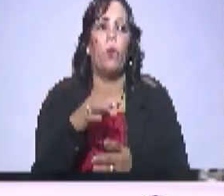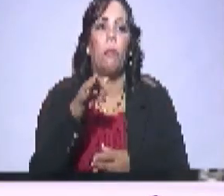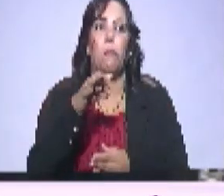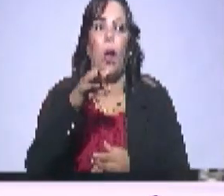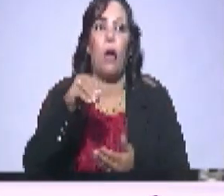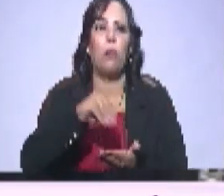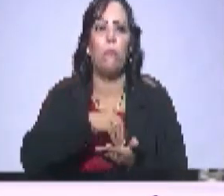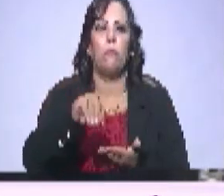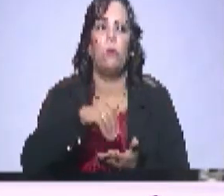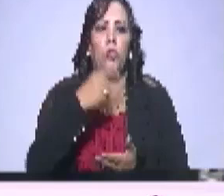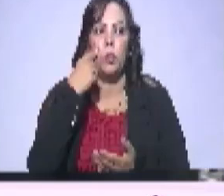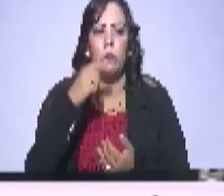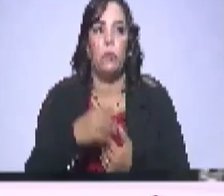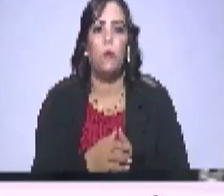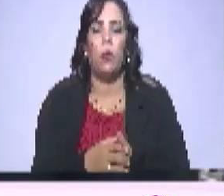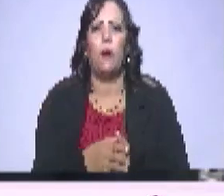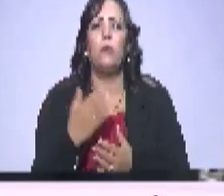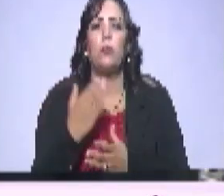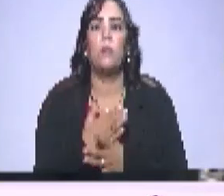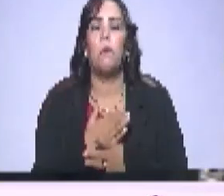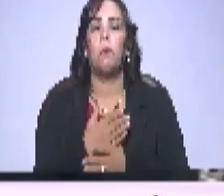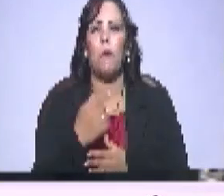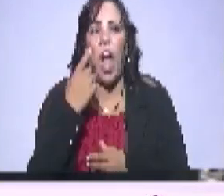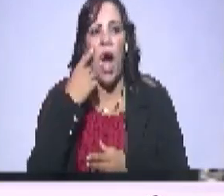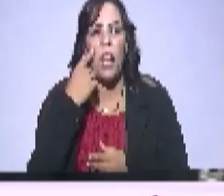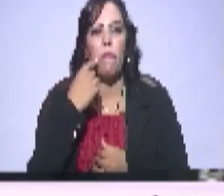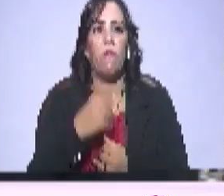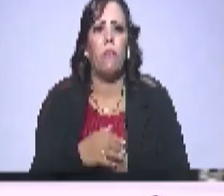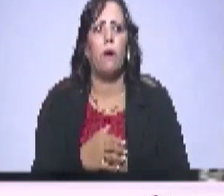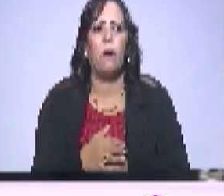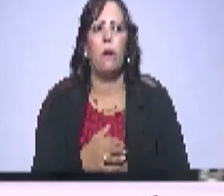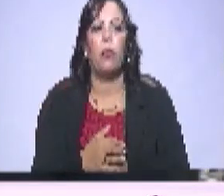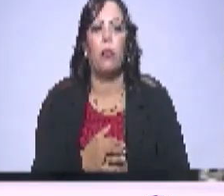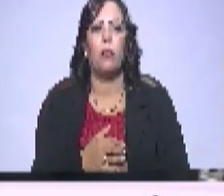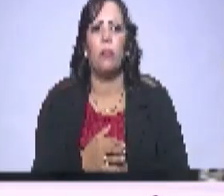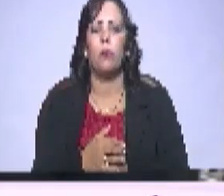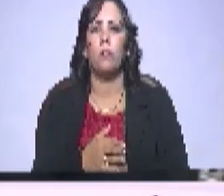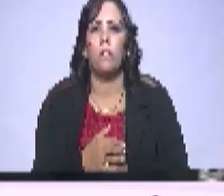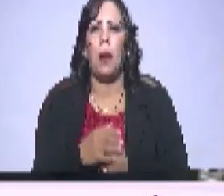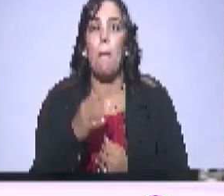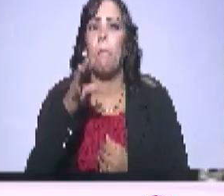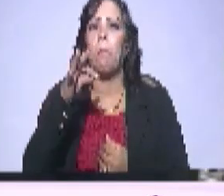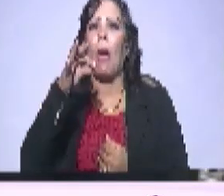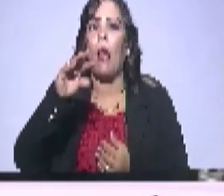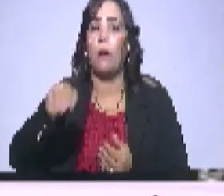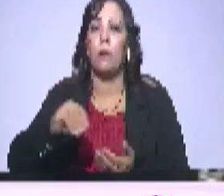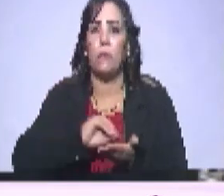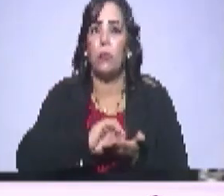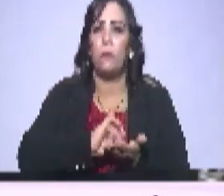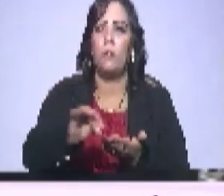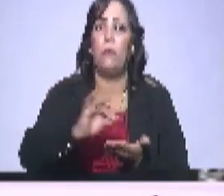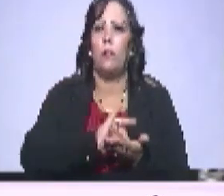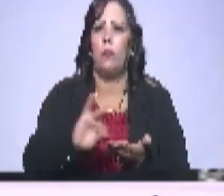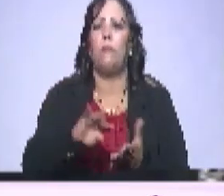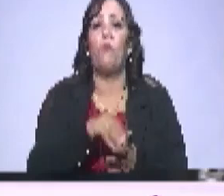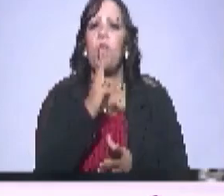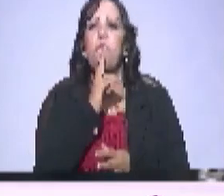كده عشان نعرف نمسك الحاجات دي ونشتغل كده على طول ننضف بيها.